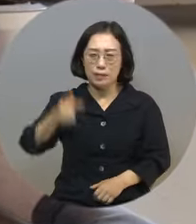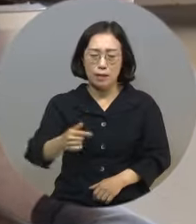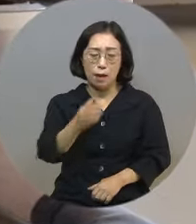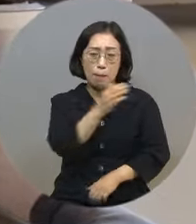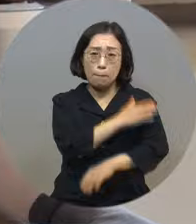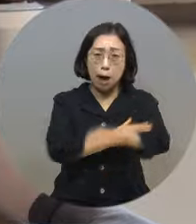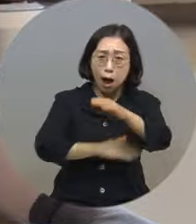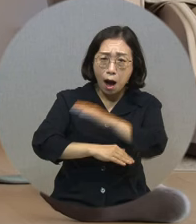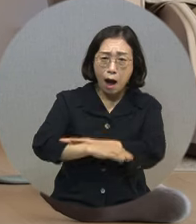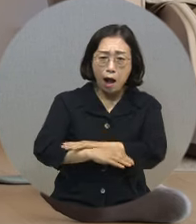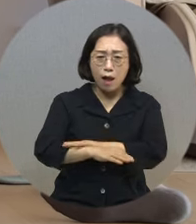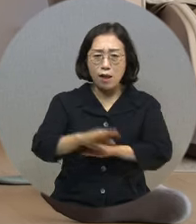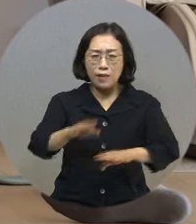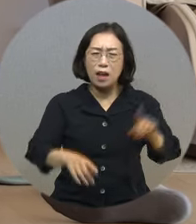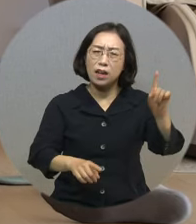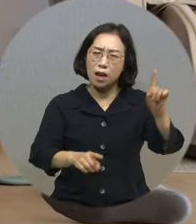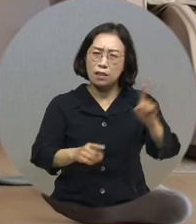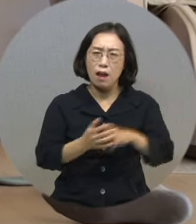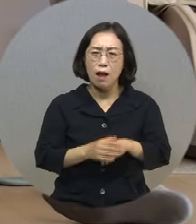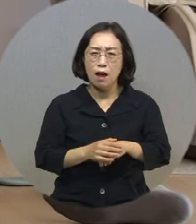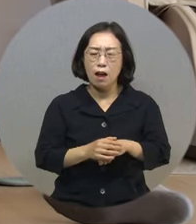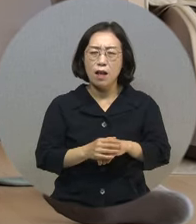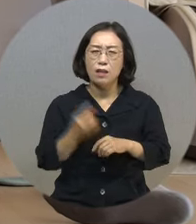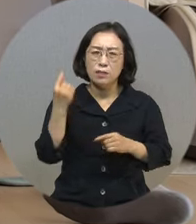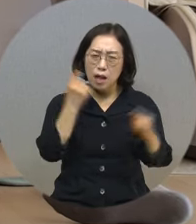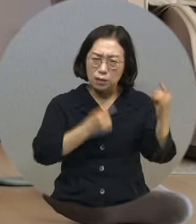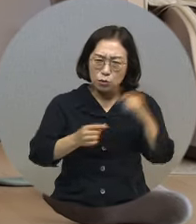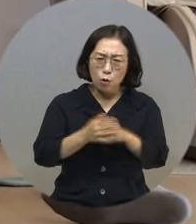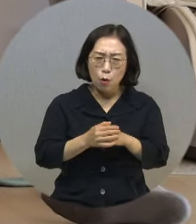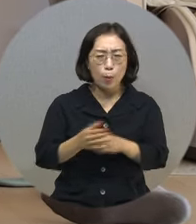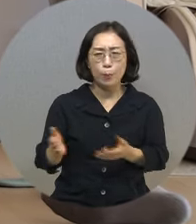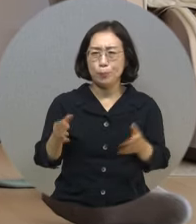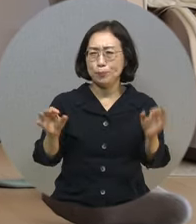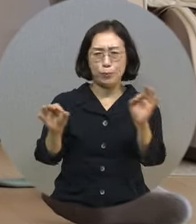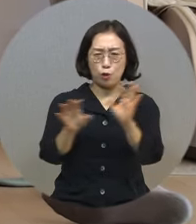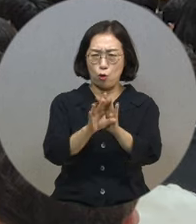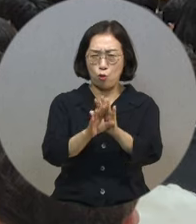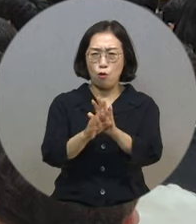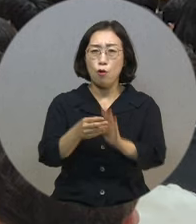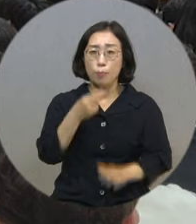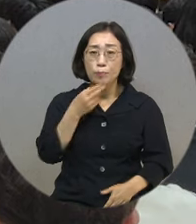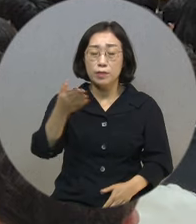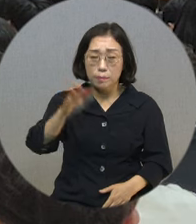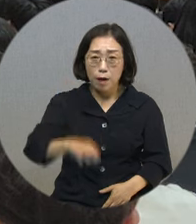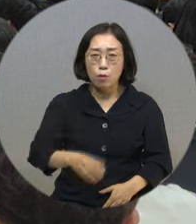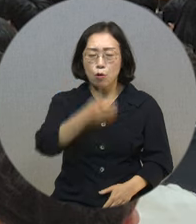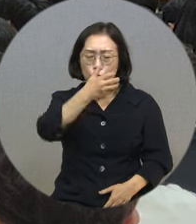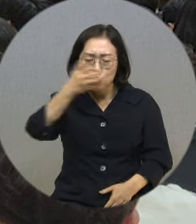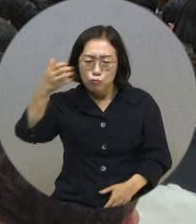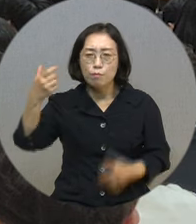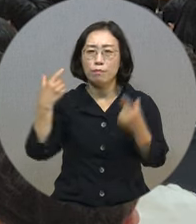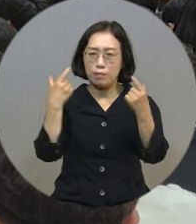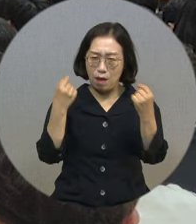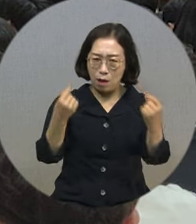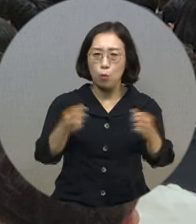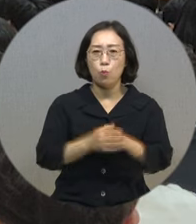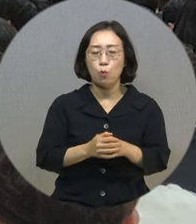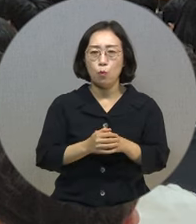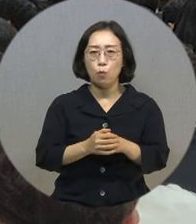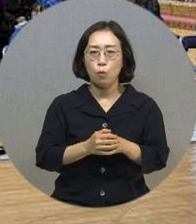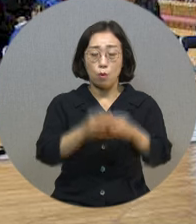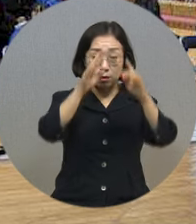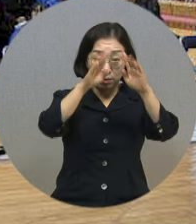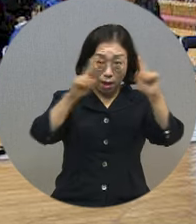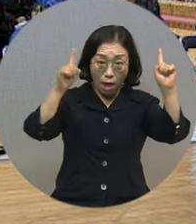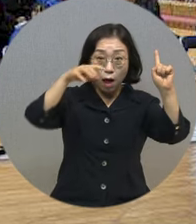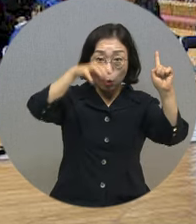이범식 었지만 꿈은 잃지 않고 살아갑니다 대구대학교 영남대학교에서